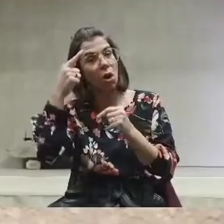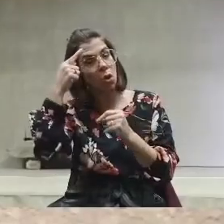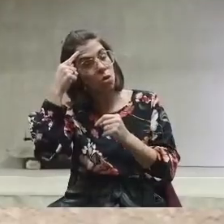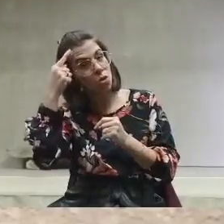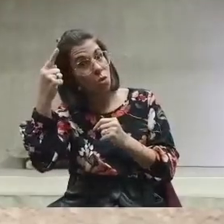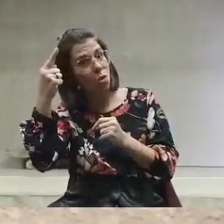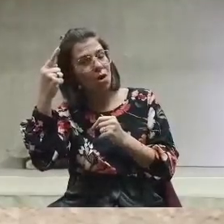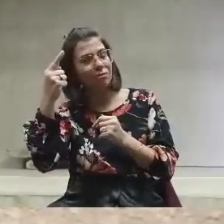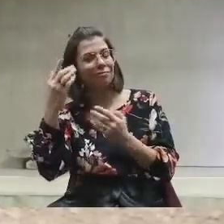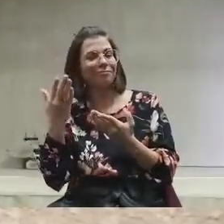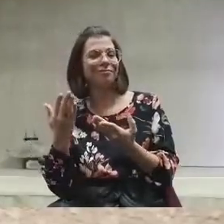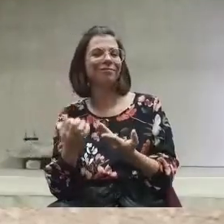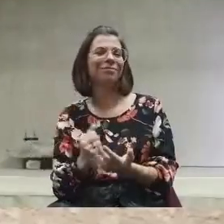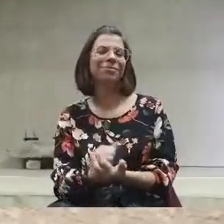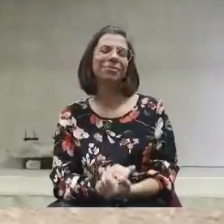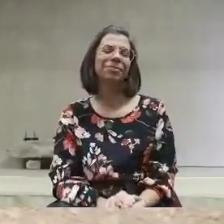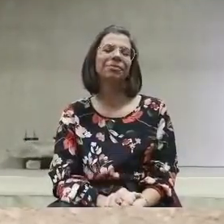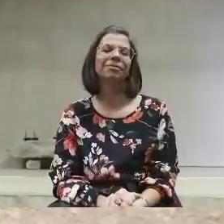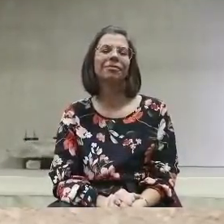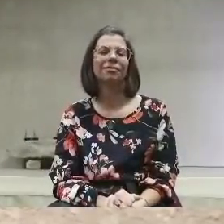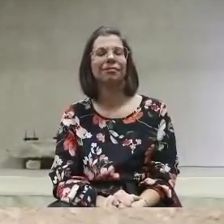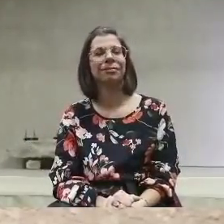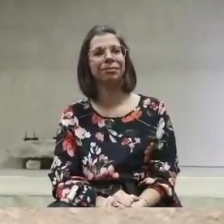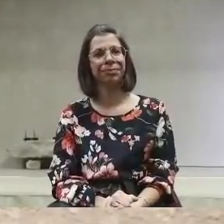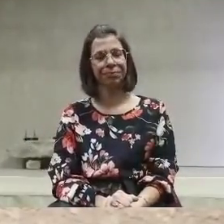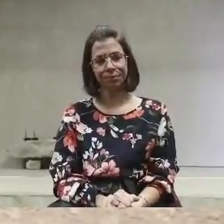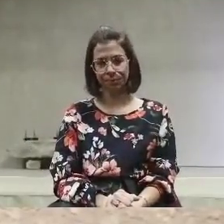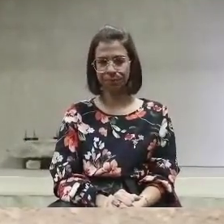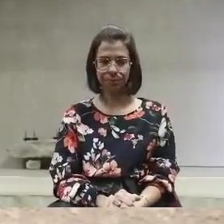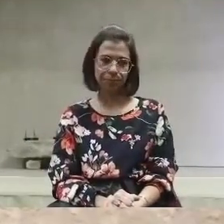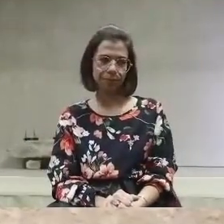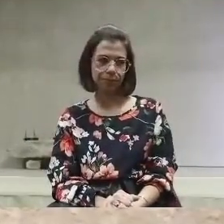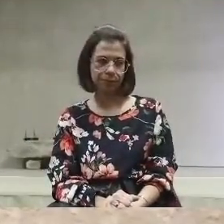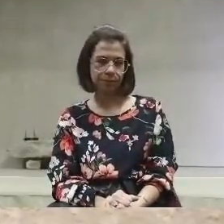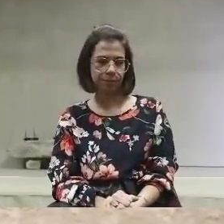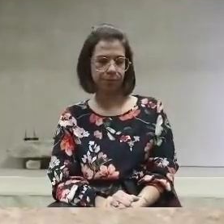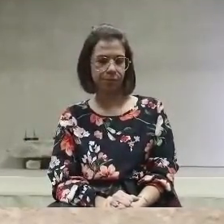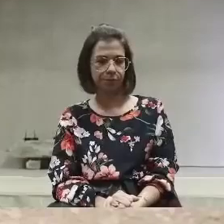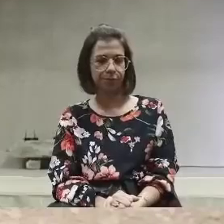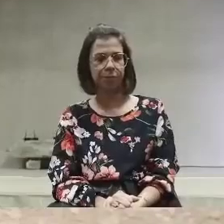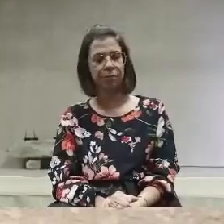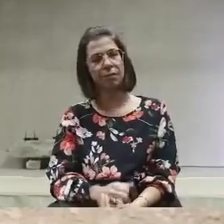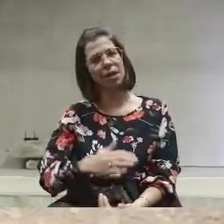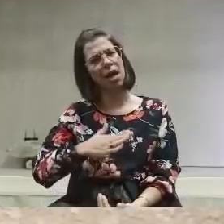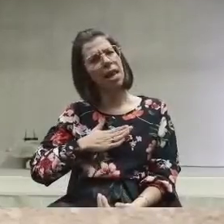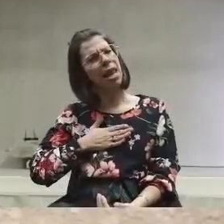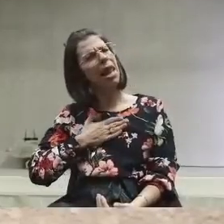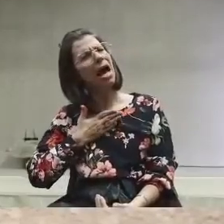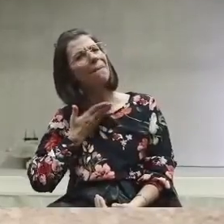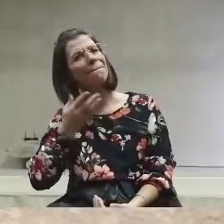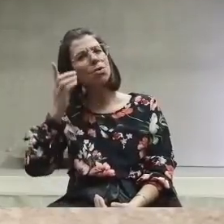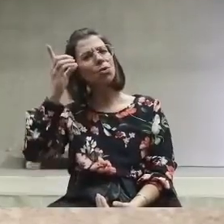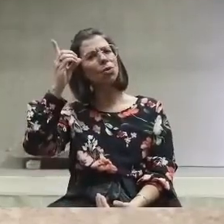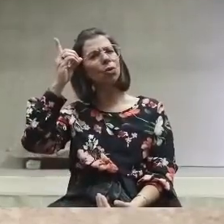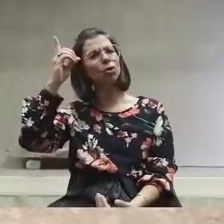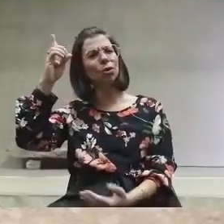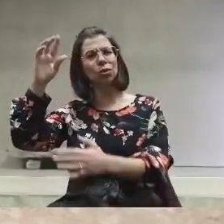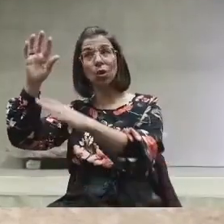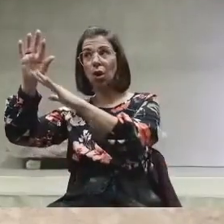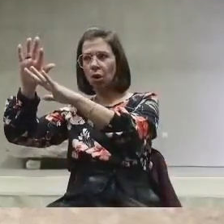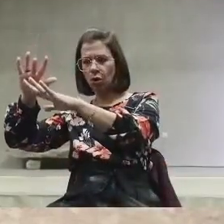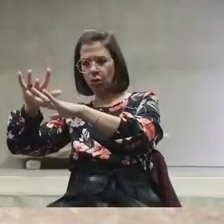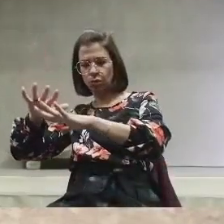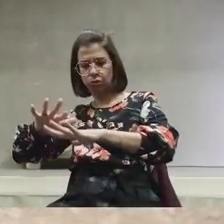Et le Saint-Esprit va l'appliquer, cette parole, dans ta vie. Et l'amour de Dieu sera répandu dans nos cœurs par